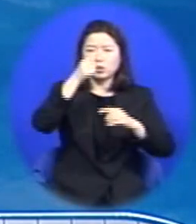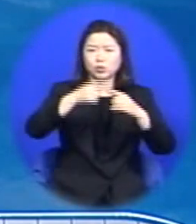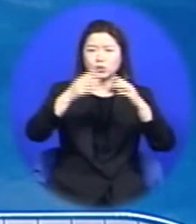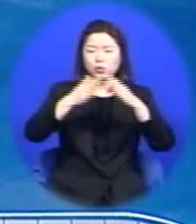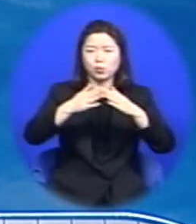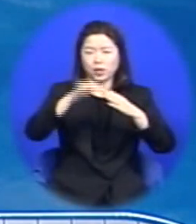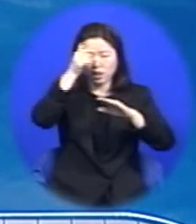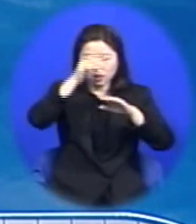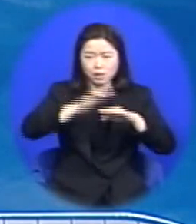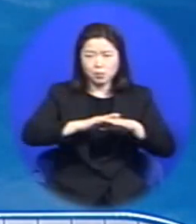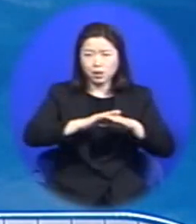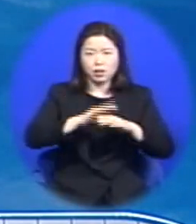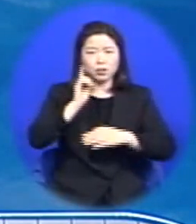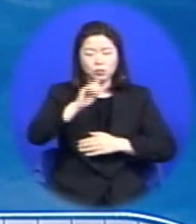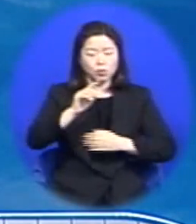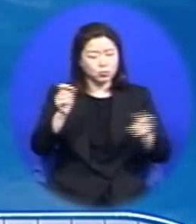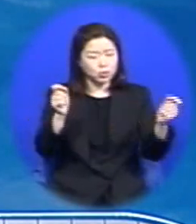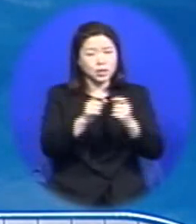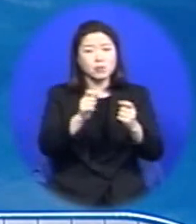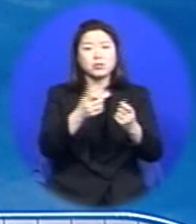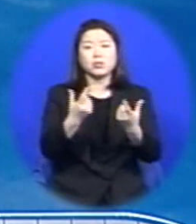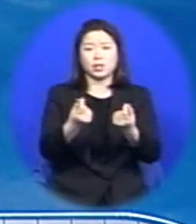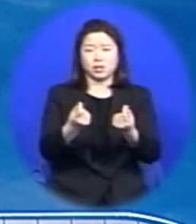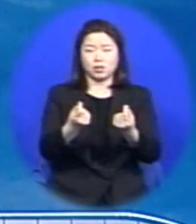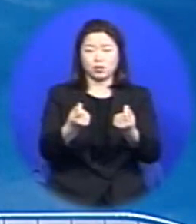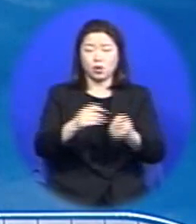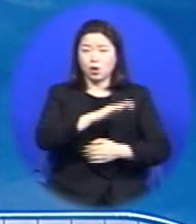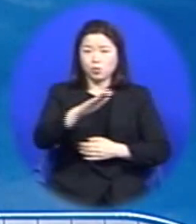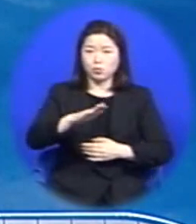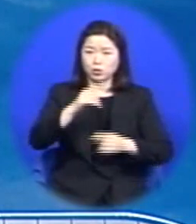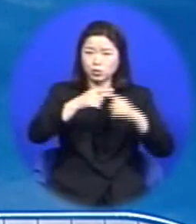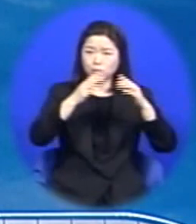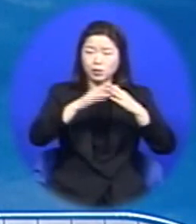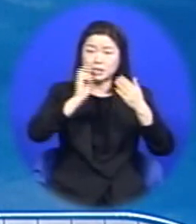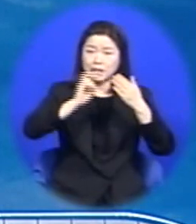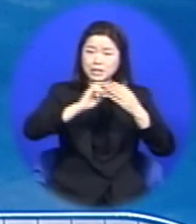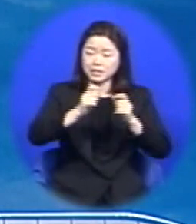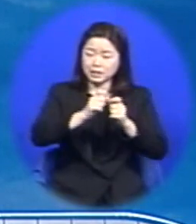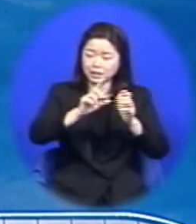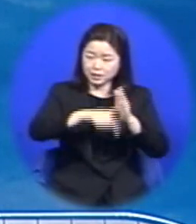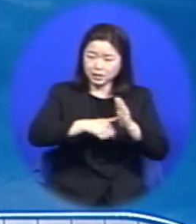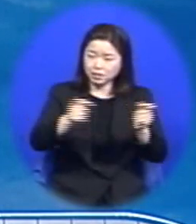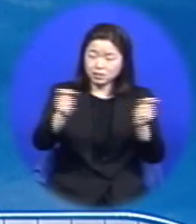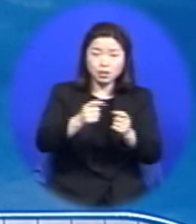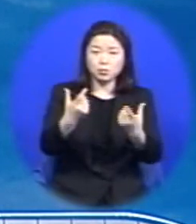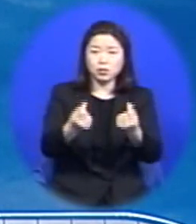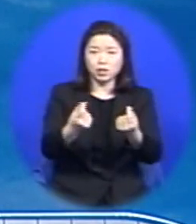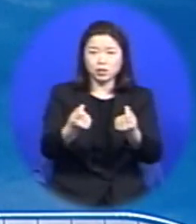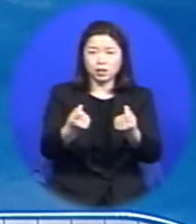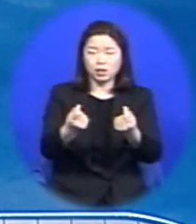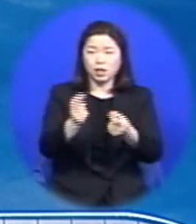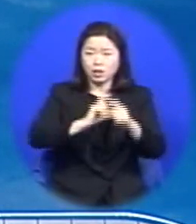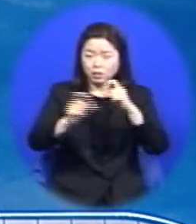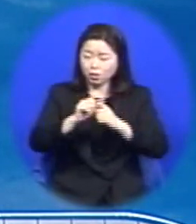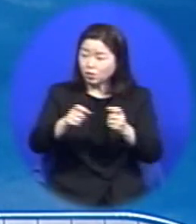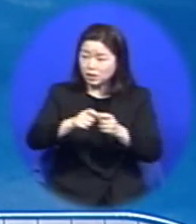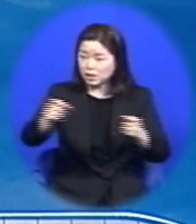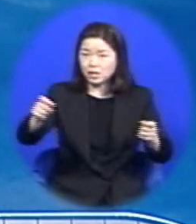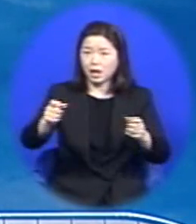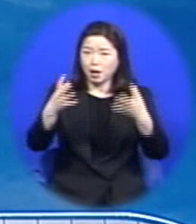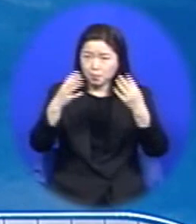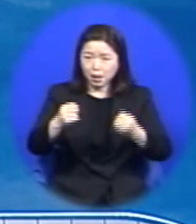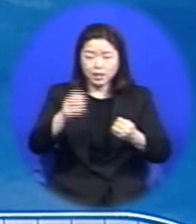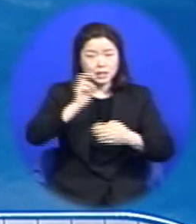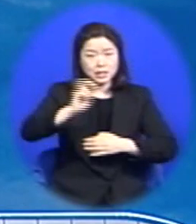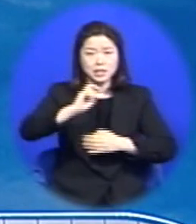거 아니에요? 우리 교회 찬양 시간이 너무 짧은 것 같아요. 목사님 좀 길게 더 많이